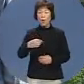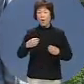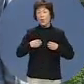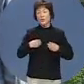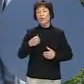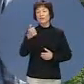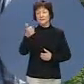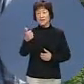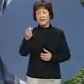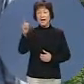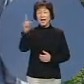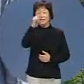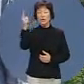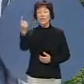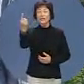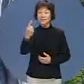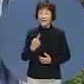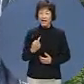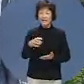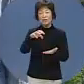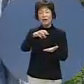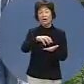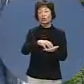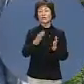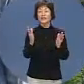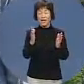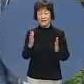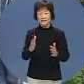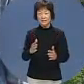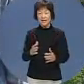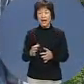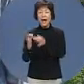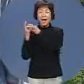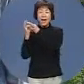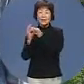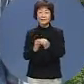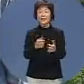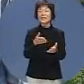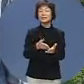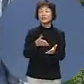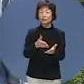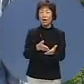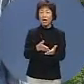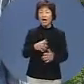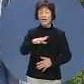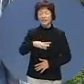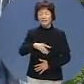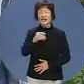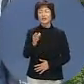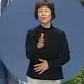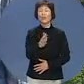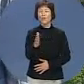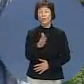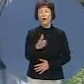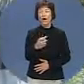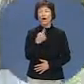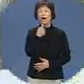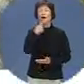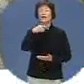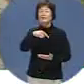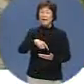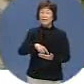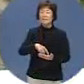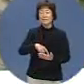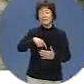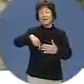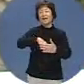てこないんです。で伝説というものはね、生まれた初めは大変内容が簡潔シンプルなもの